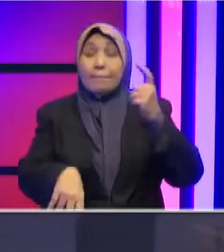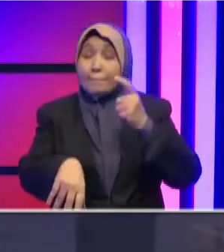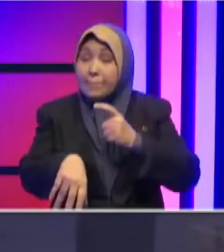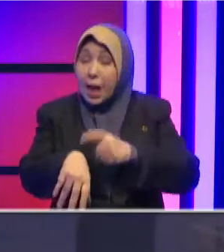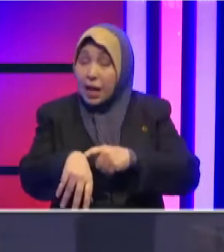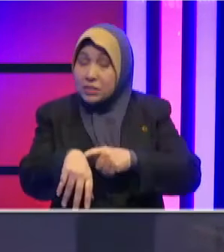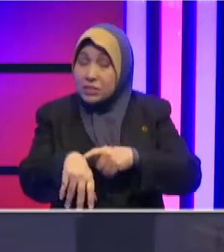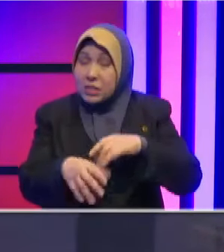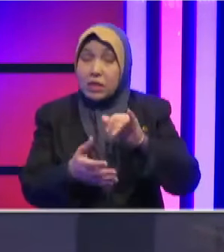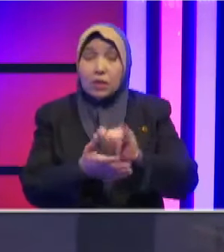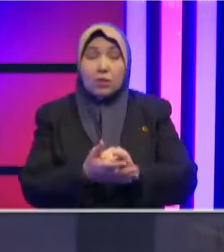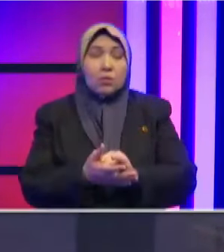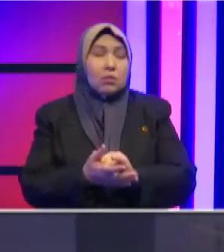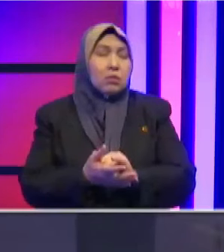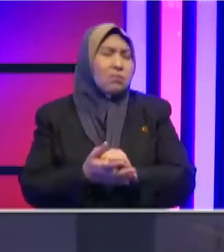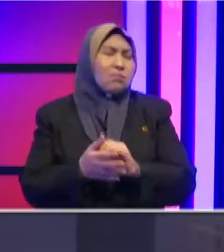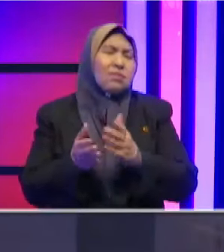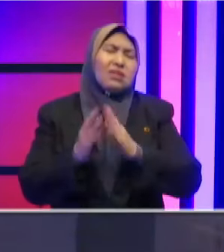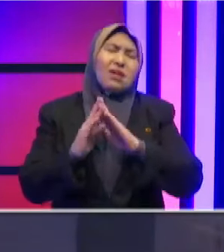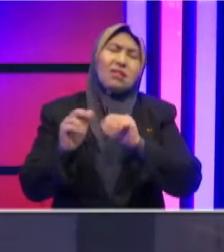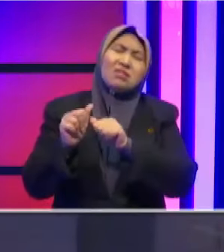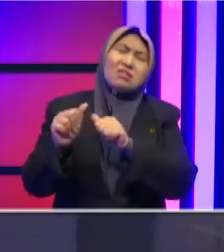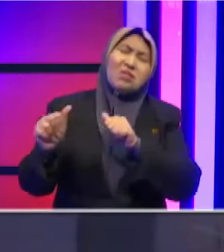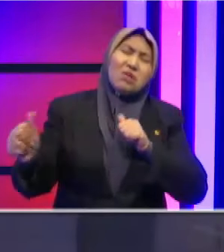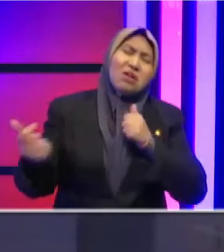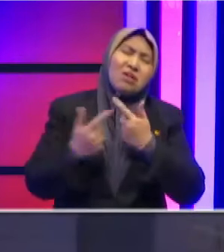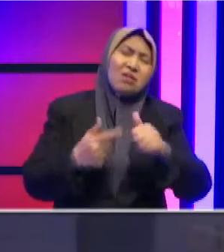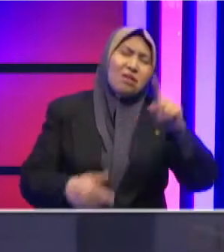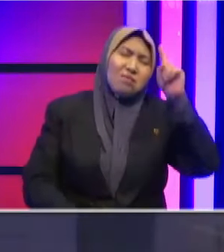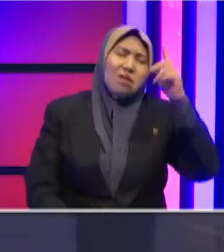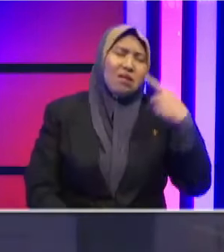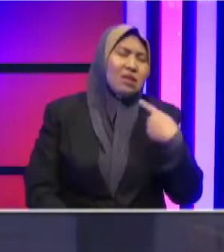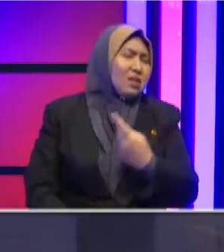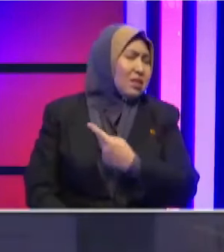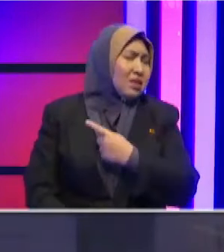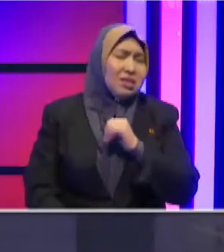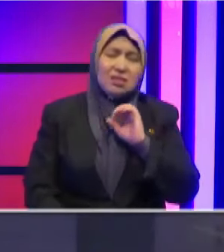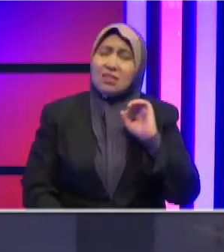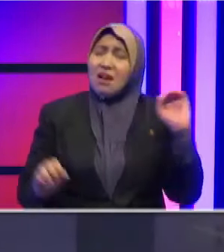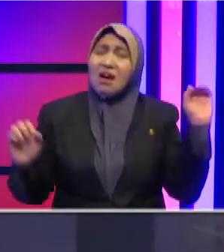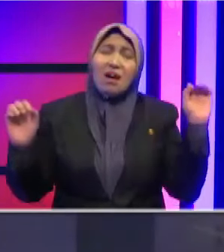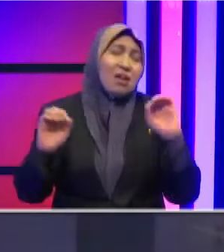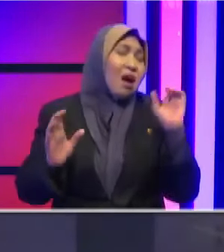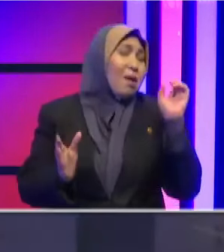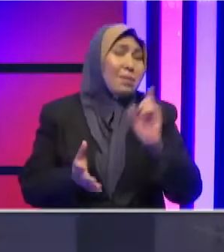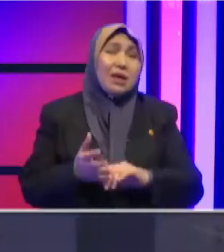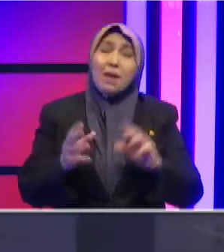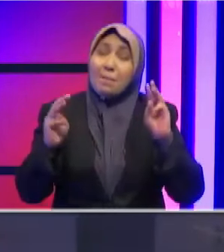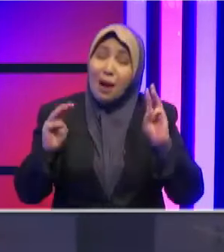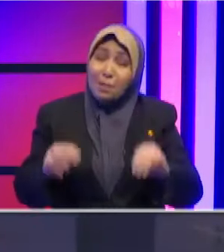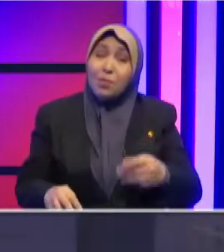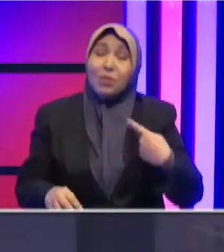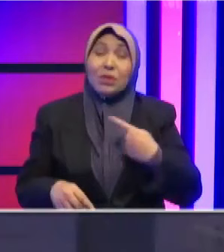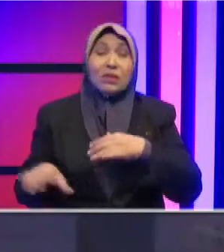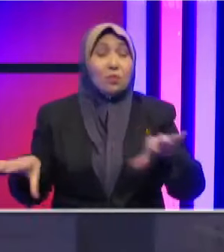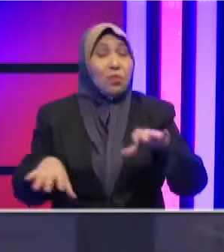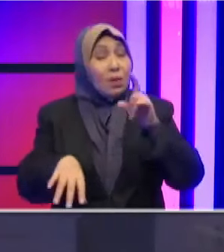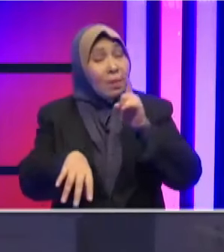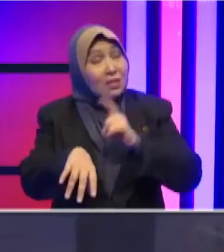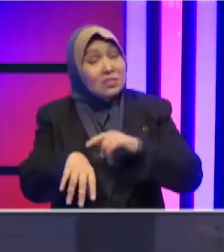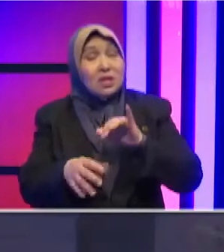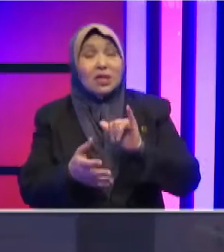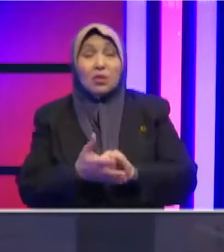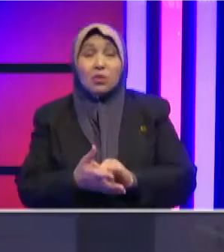waktu itu naudzubillahimindzalik itu tidak ada aku pun yang mampu kita buat pada waktu itu